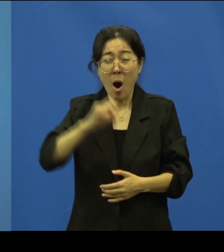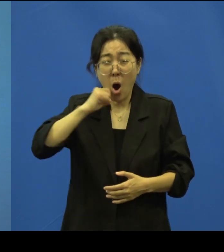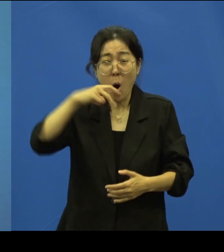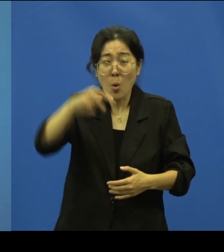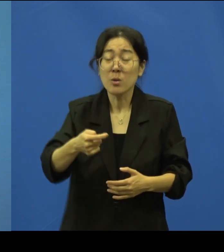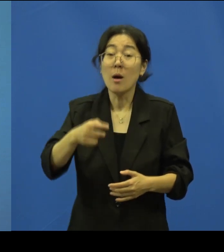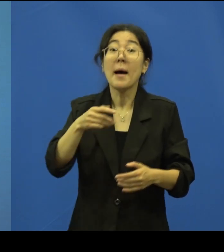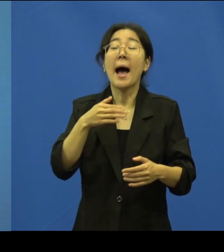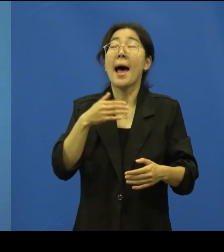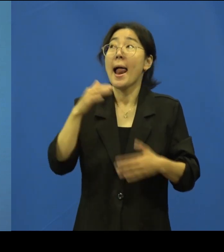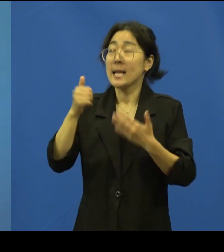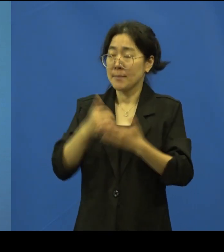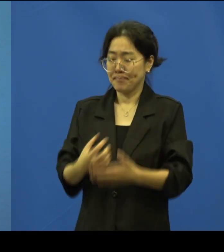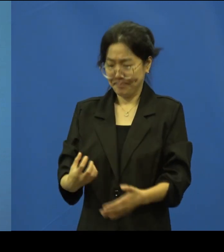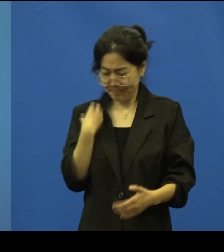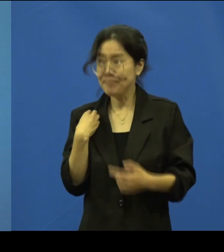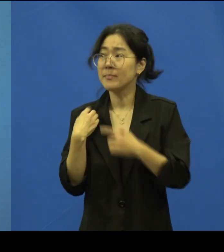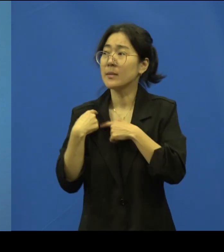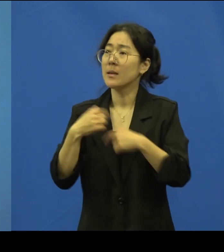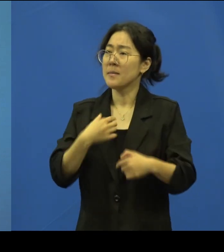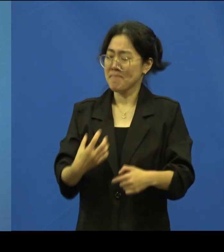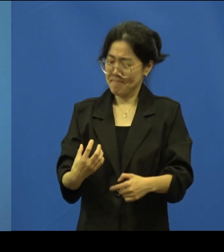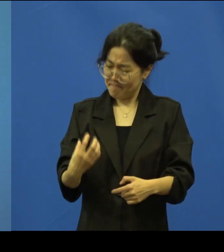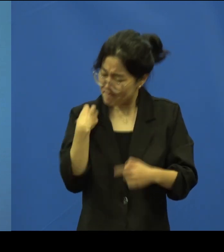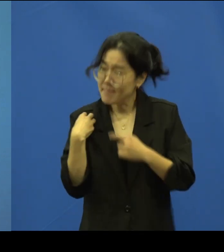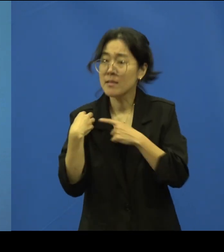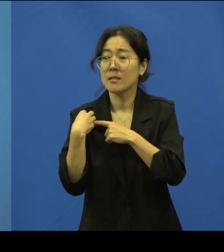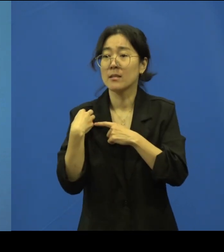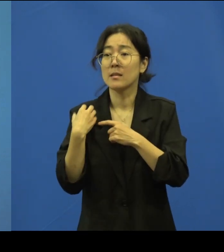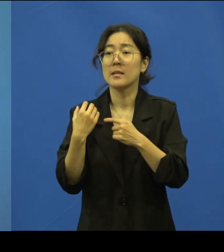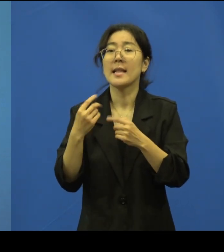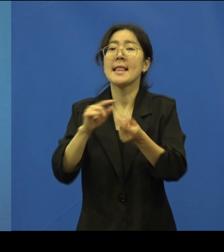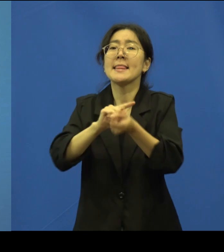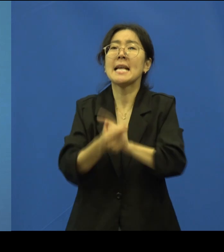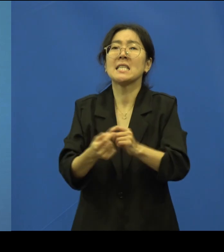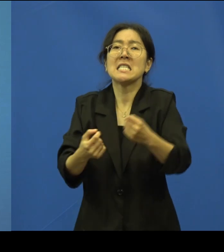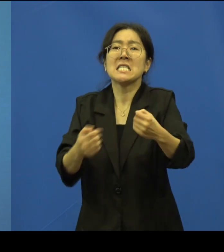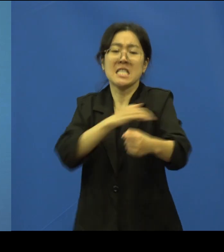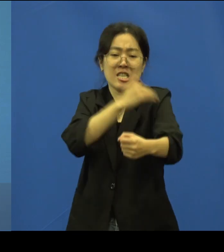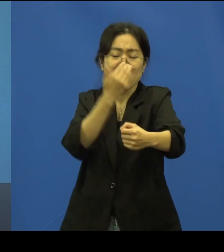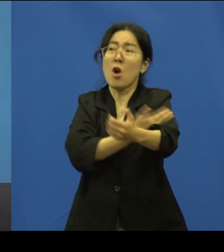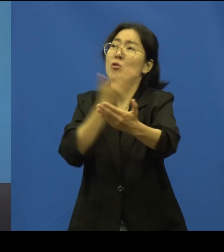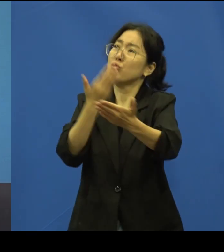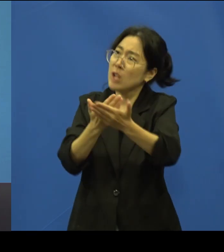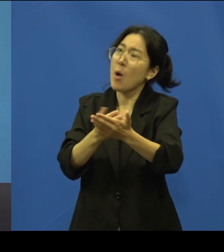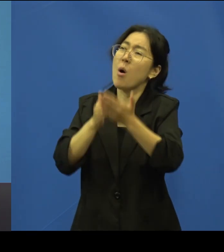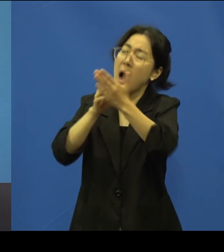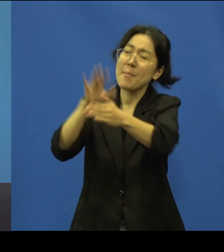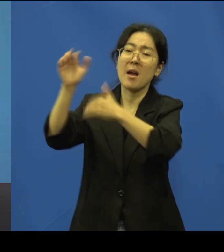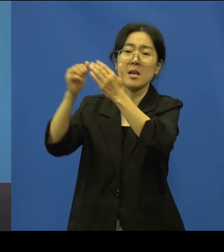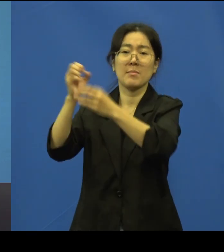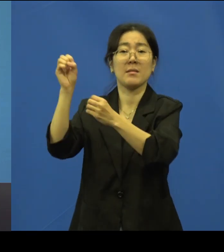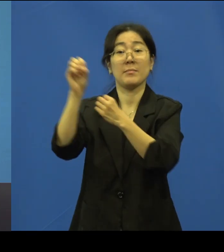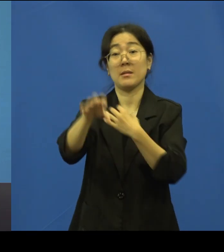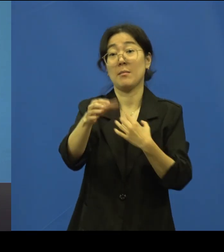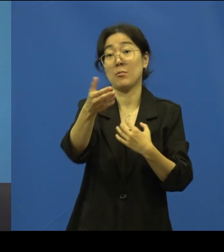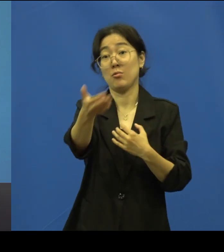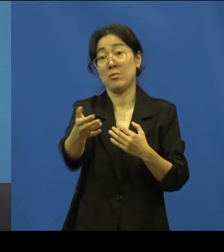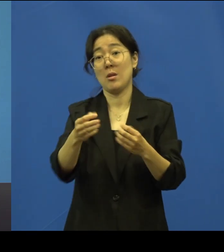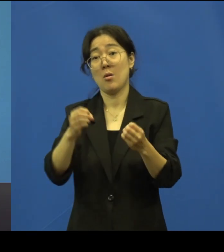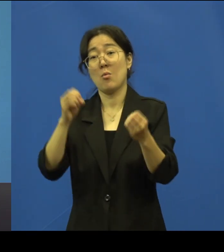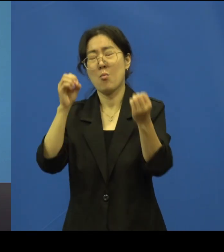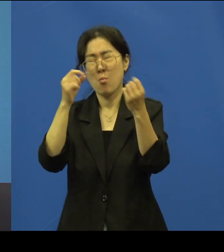이와 같은 기도를 하니까 그때 무슨 일이 일어났냐면 31절 말씀 이렇게 되어 있어요. 빌기를 다음에 모인